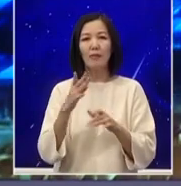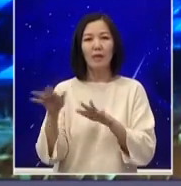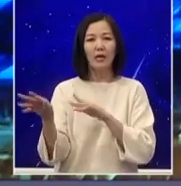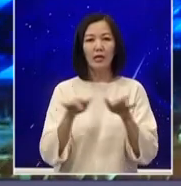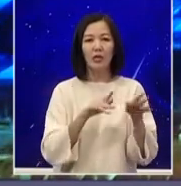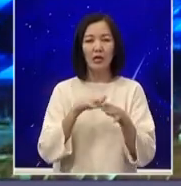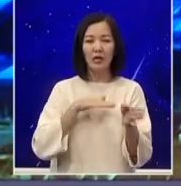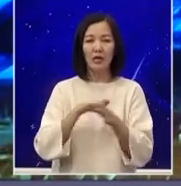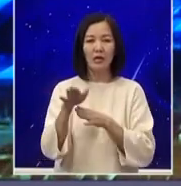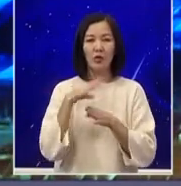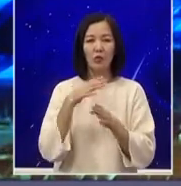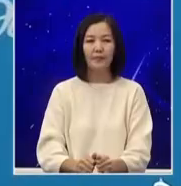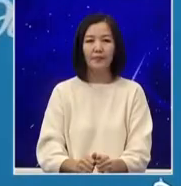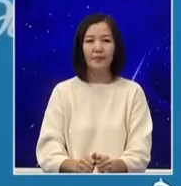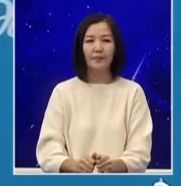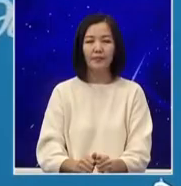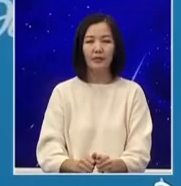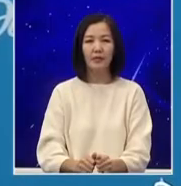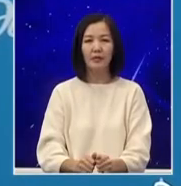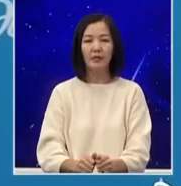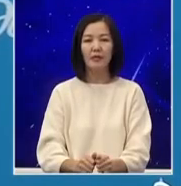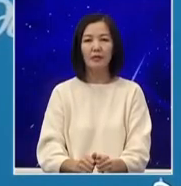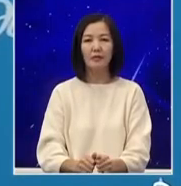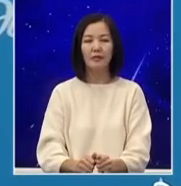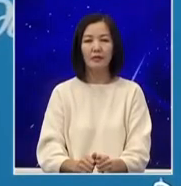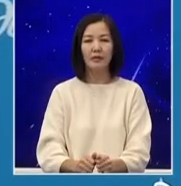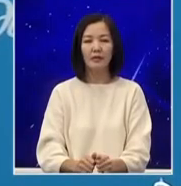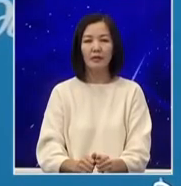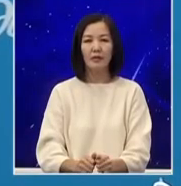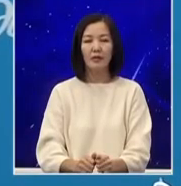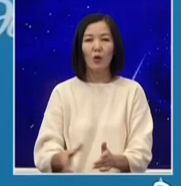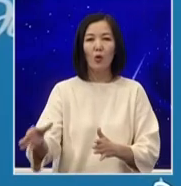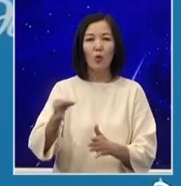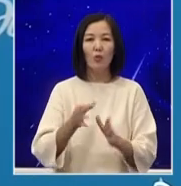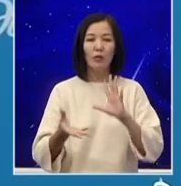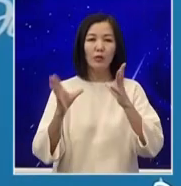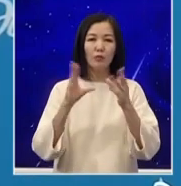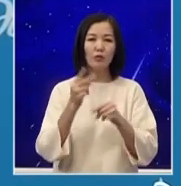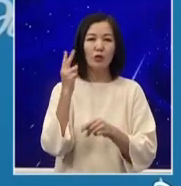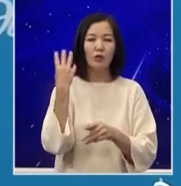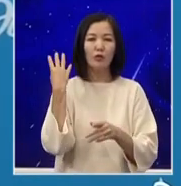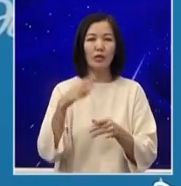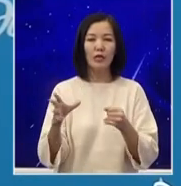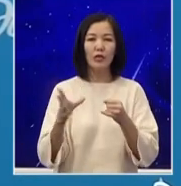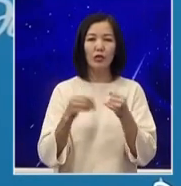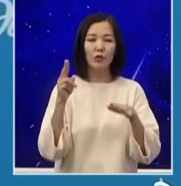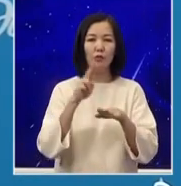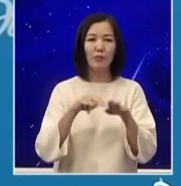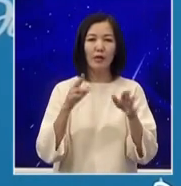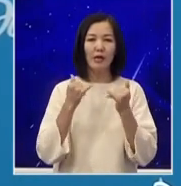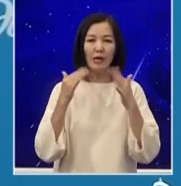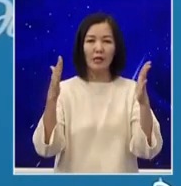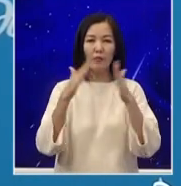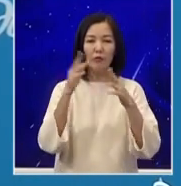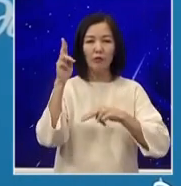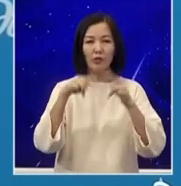да бірқатар шаралар атқарылды. На сегодняшний день облыс бойынша 240 учаскелік полицейлерге арнап үй